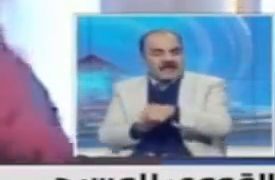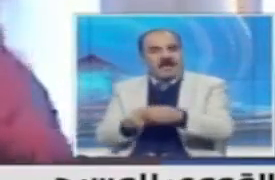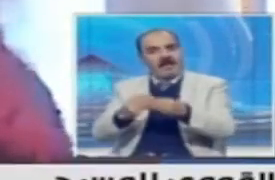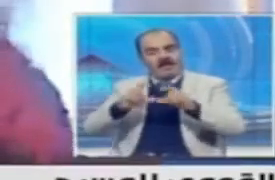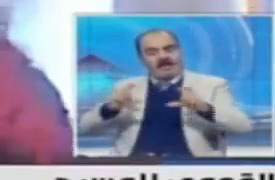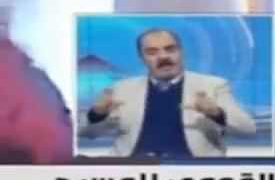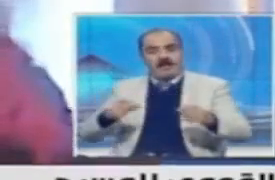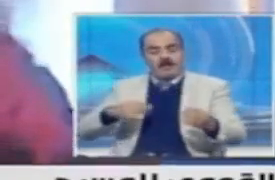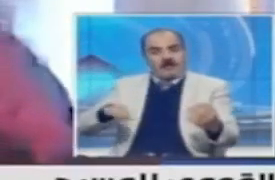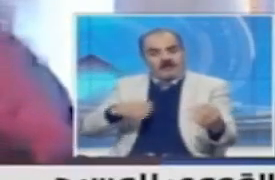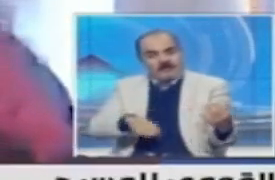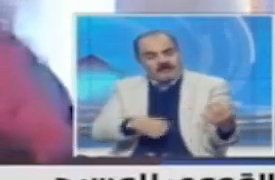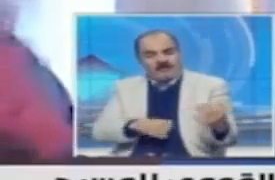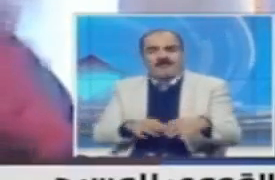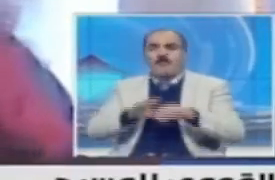العود،